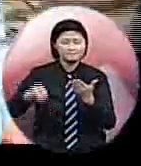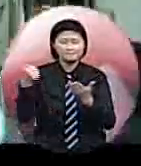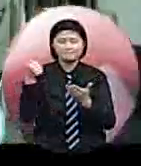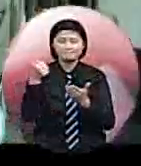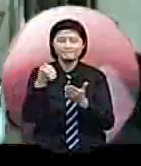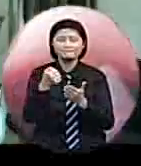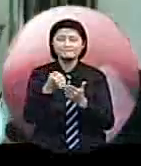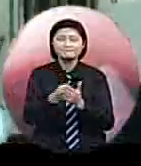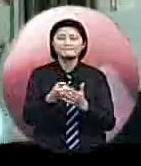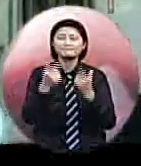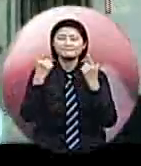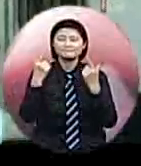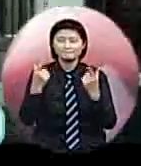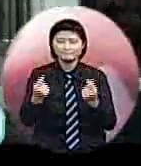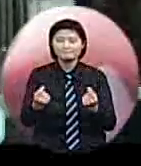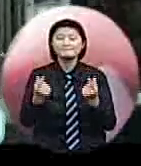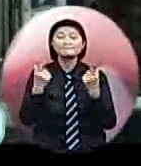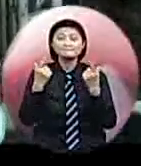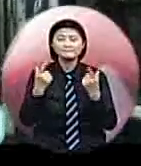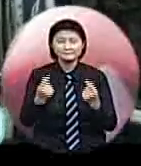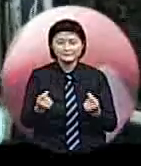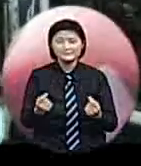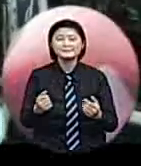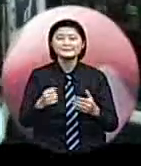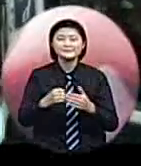먹기 달렸더라.